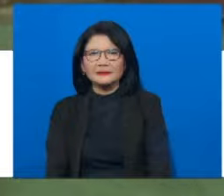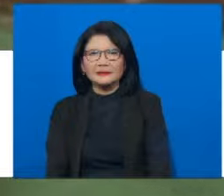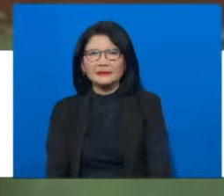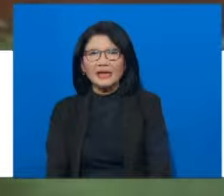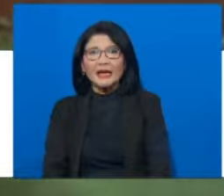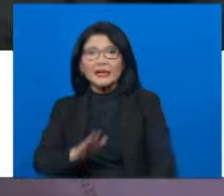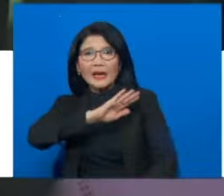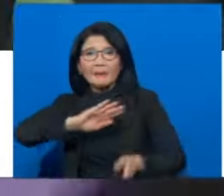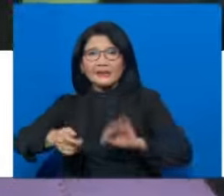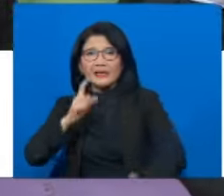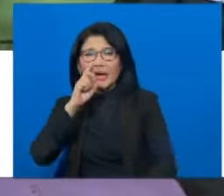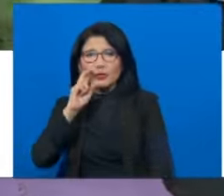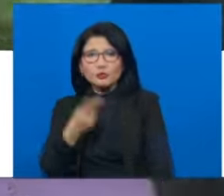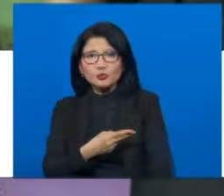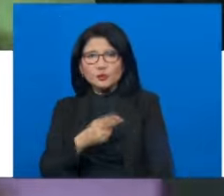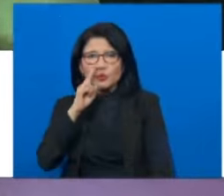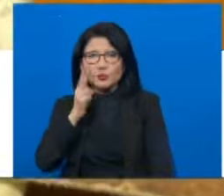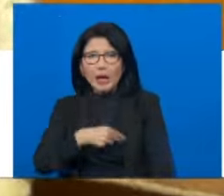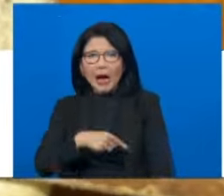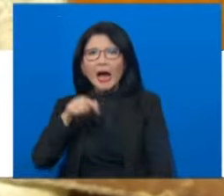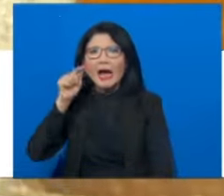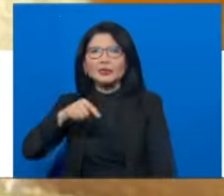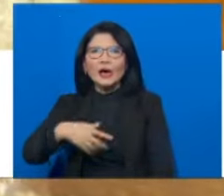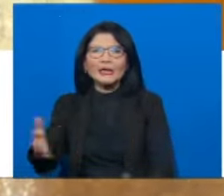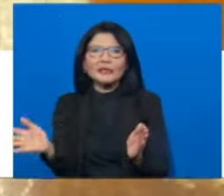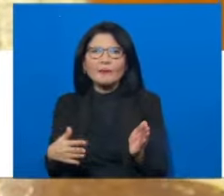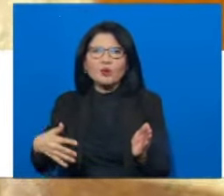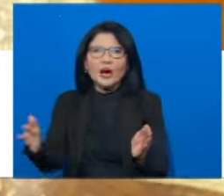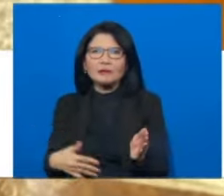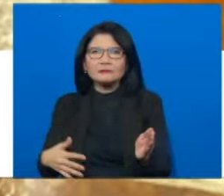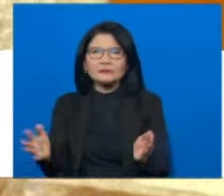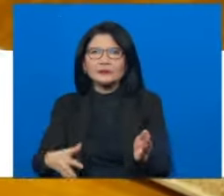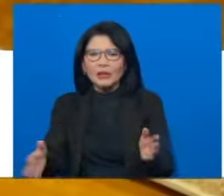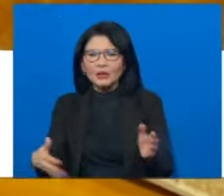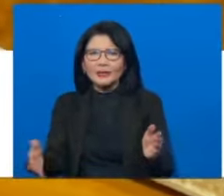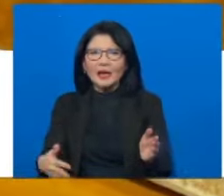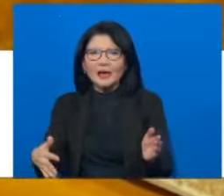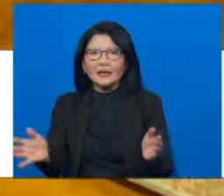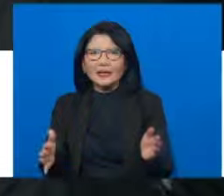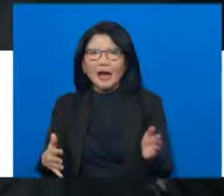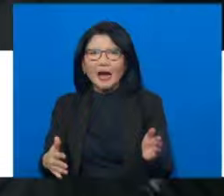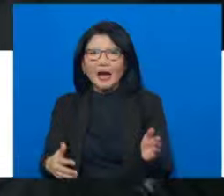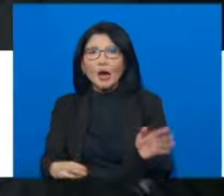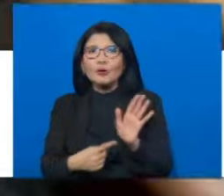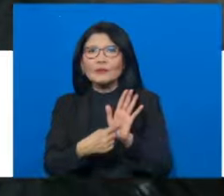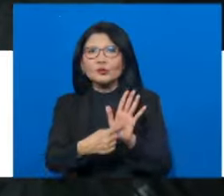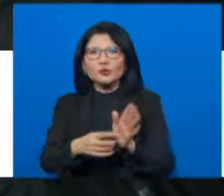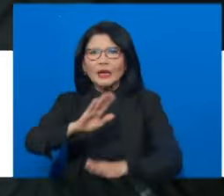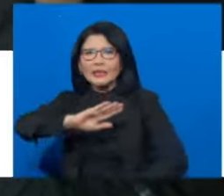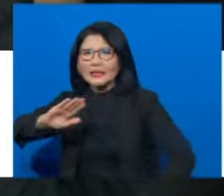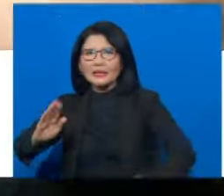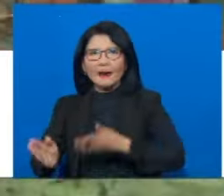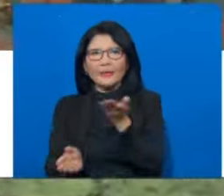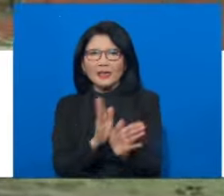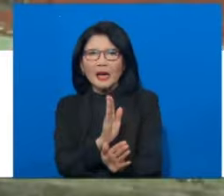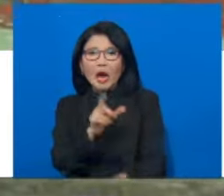Sunda biasanya gerakan seni akan diiringi dengan Tabuhan alat musik kendang tradisional sebagai penanda Irama sehingga